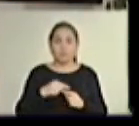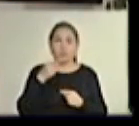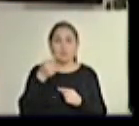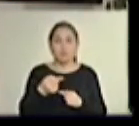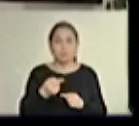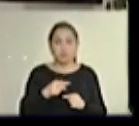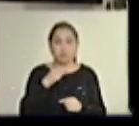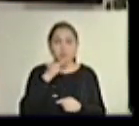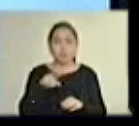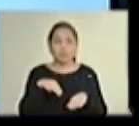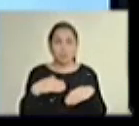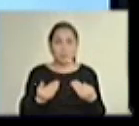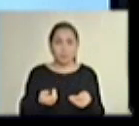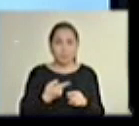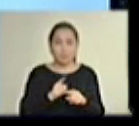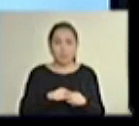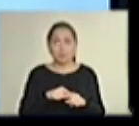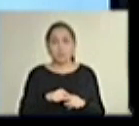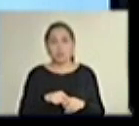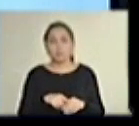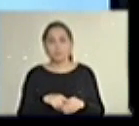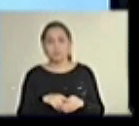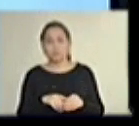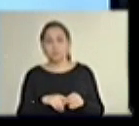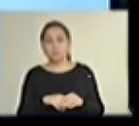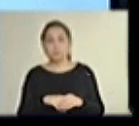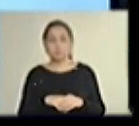Keyingisi, e'tibor bering, bu yerda ham